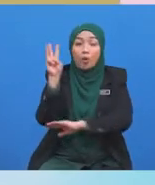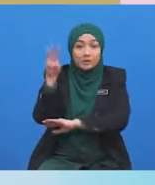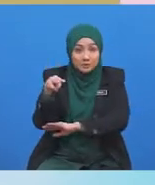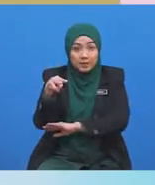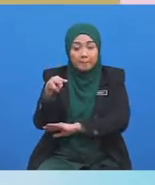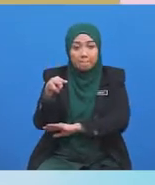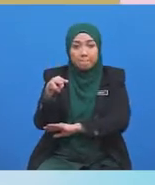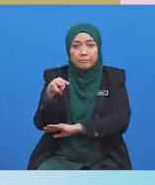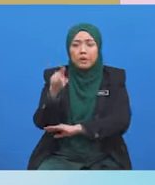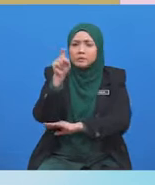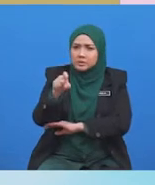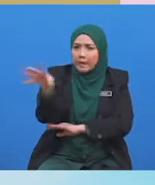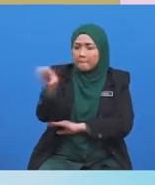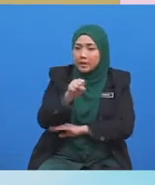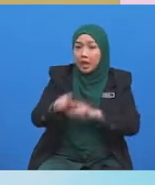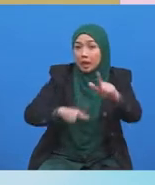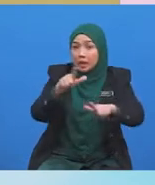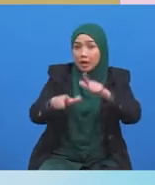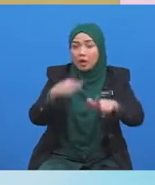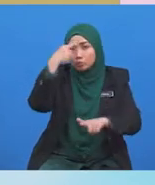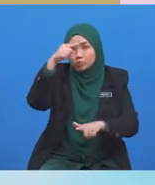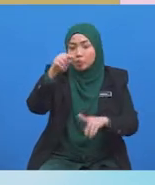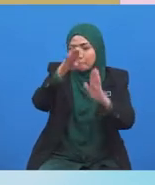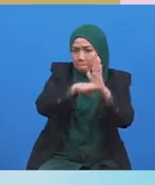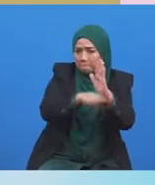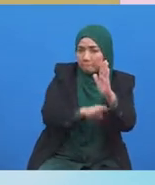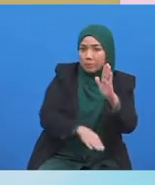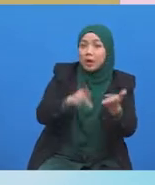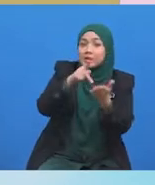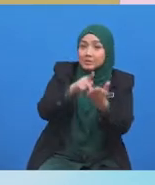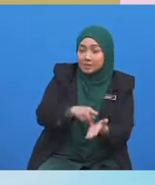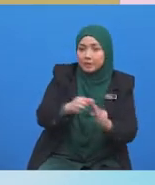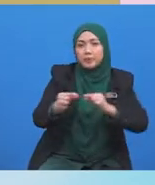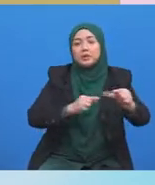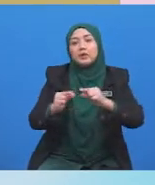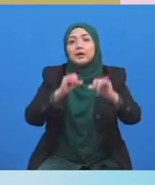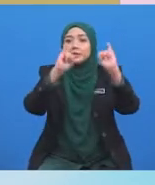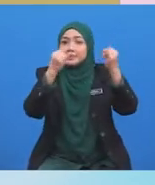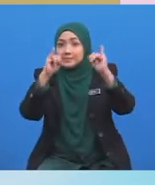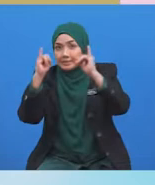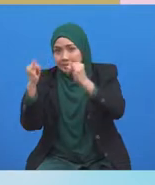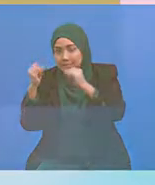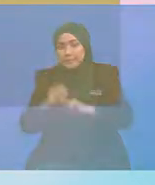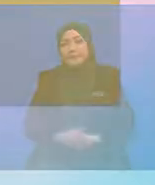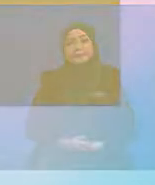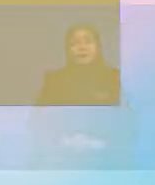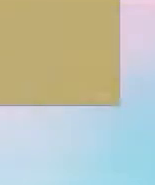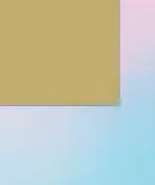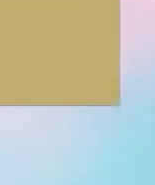mengambil langkah-langkah yang tertentu untuk mengurangkan kesan kejadian gerakan jisim.